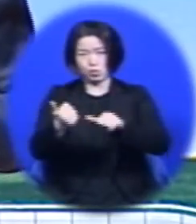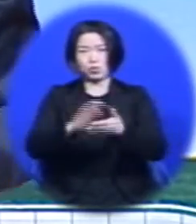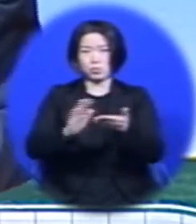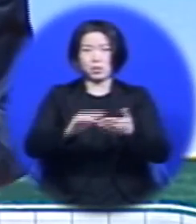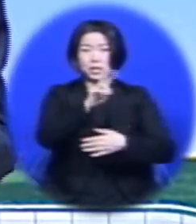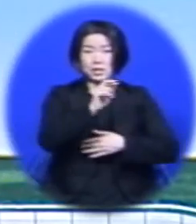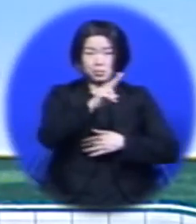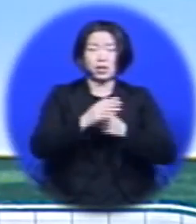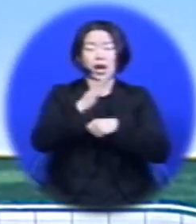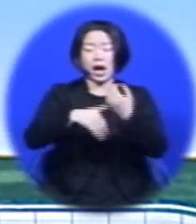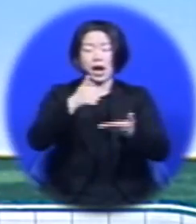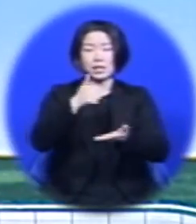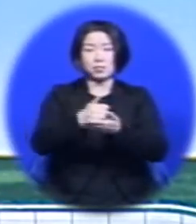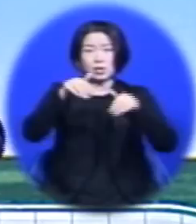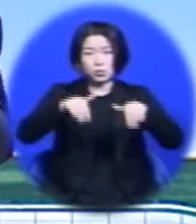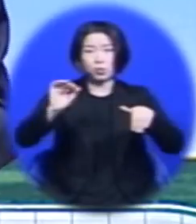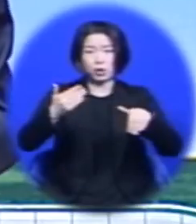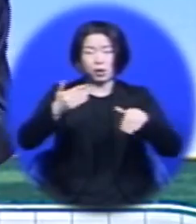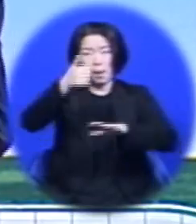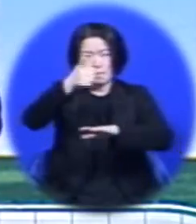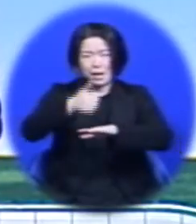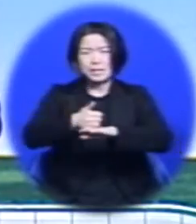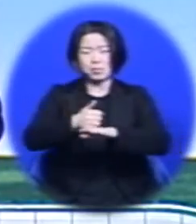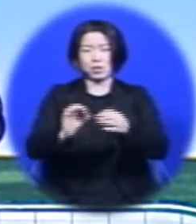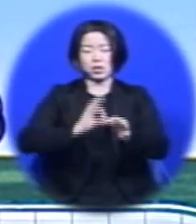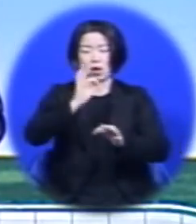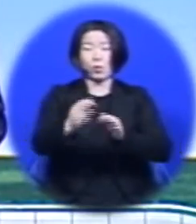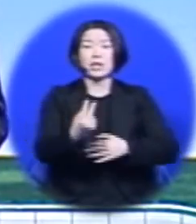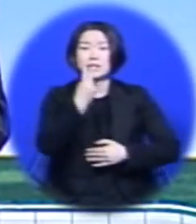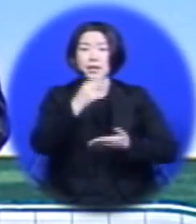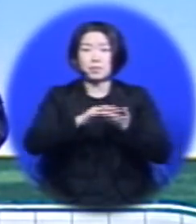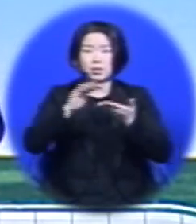하나님의 종이 되어서 마지막은 영원한 생명입니다